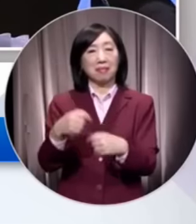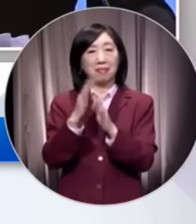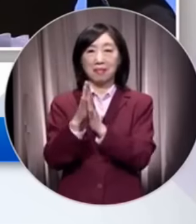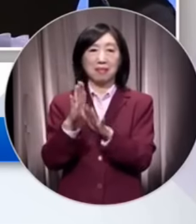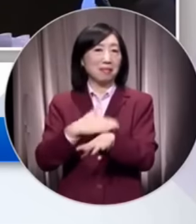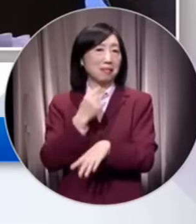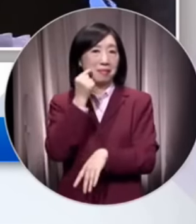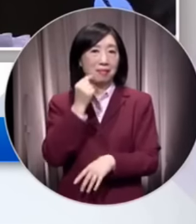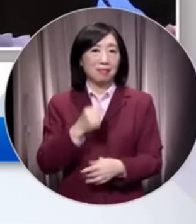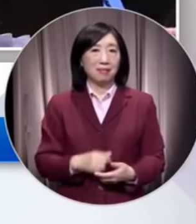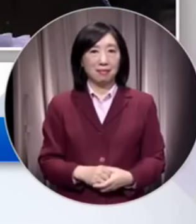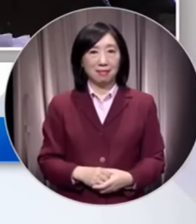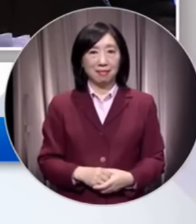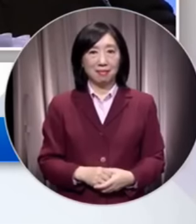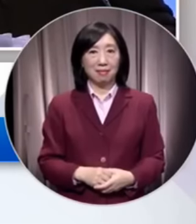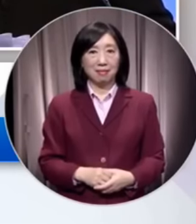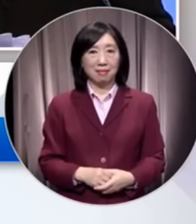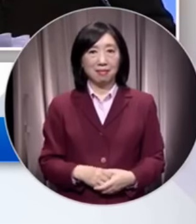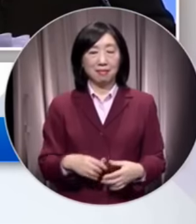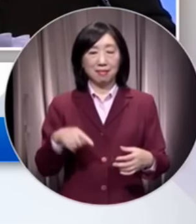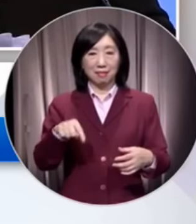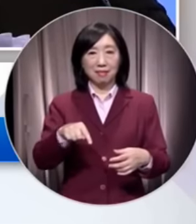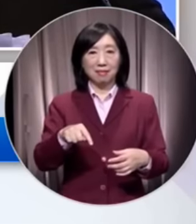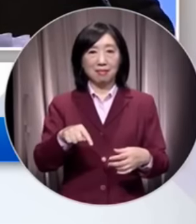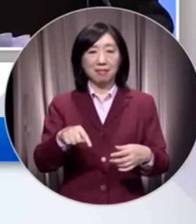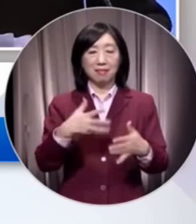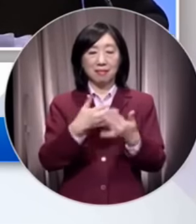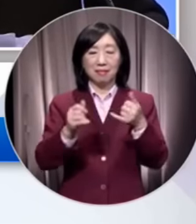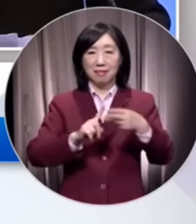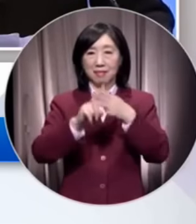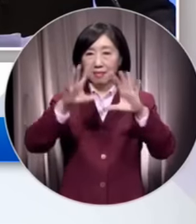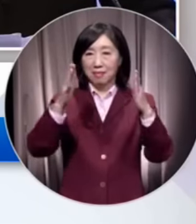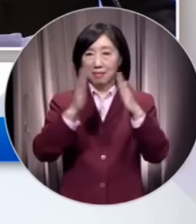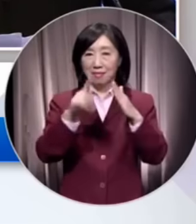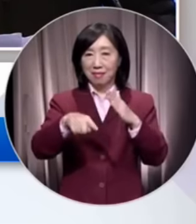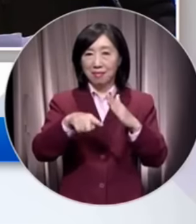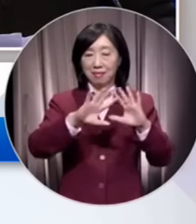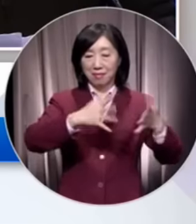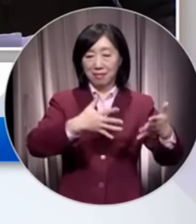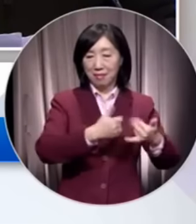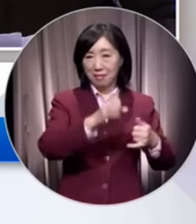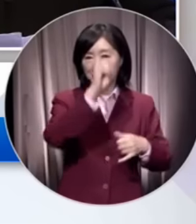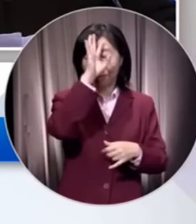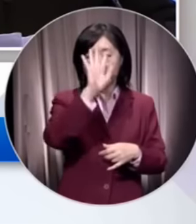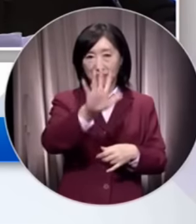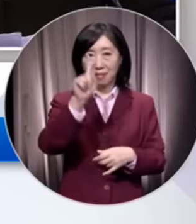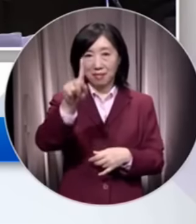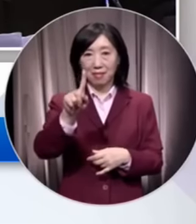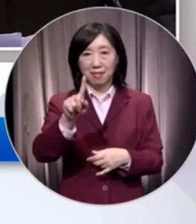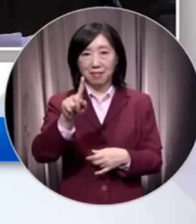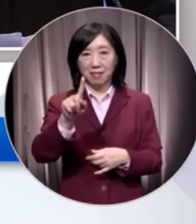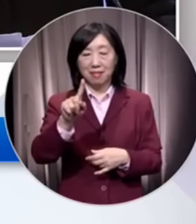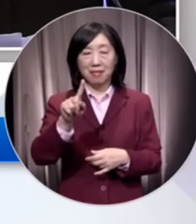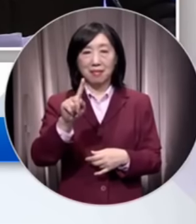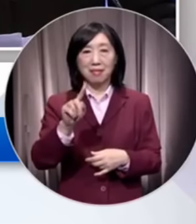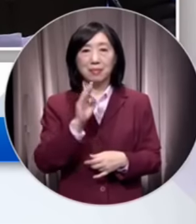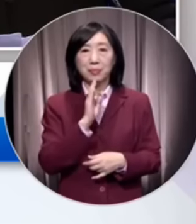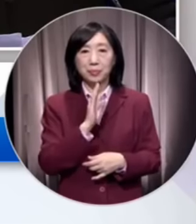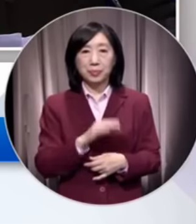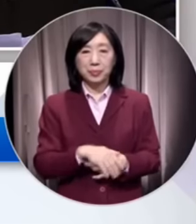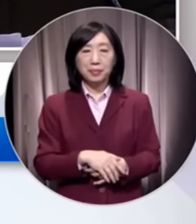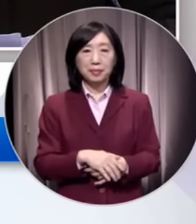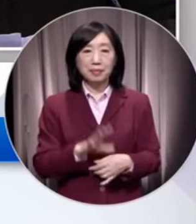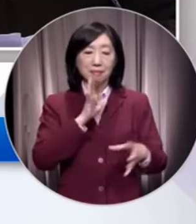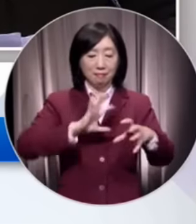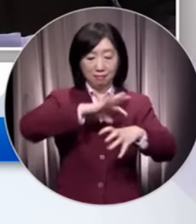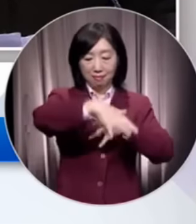的一个问题。也就是说，在民主国家的政党中，国民党有一项无法被超越的记录，被称为是